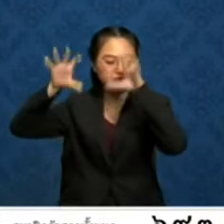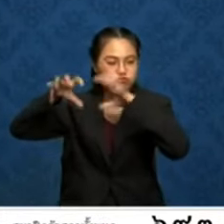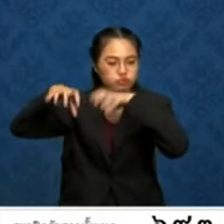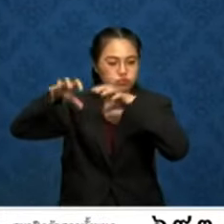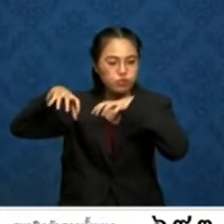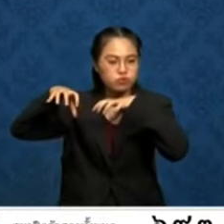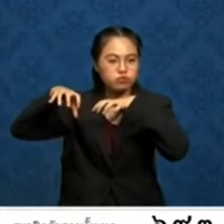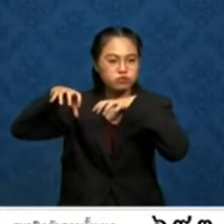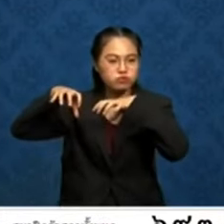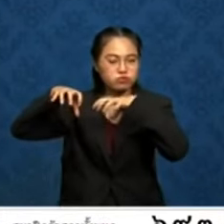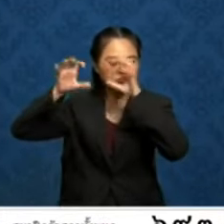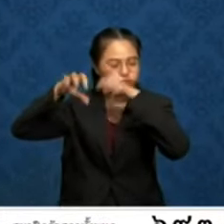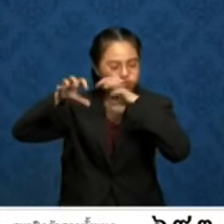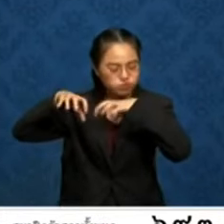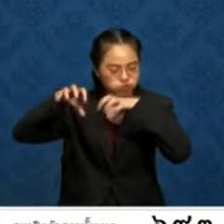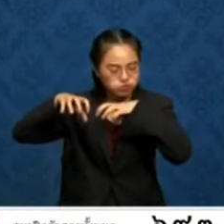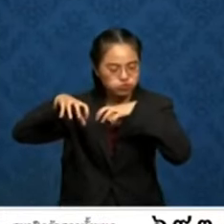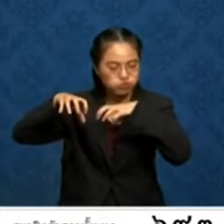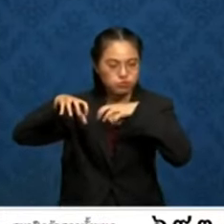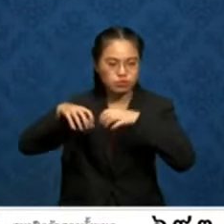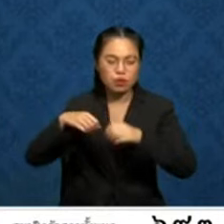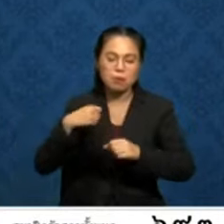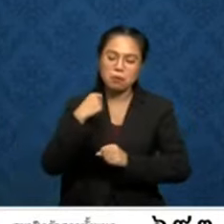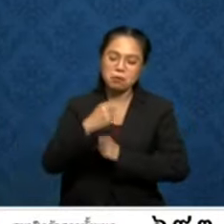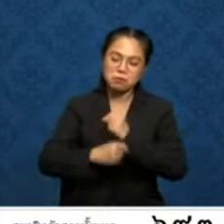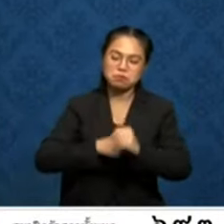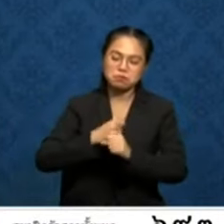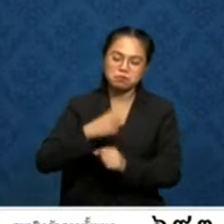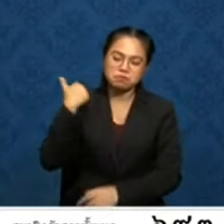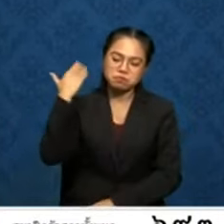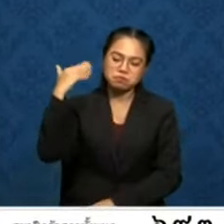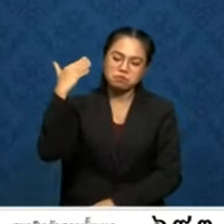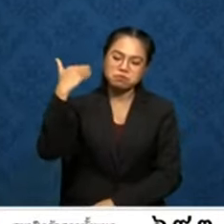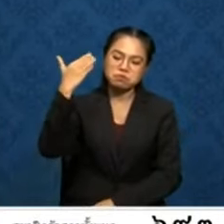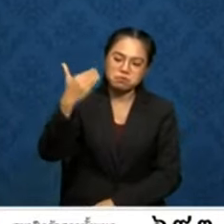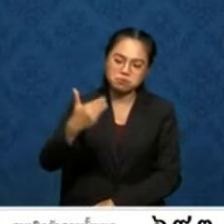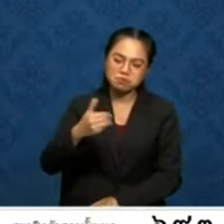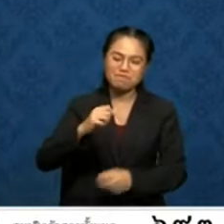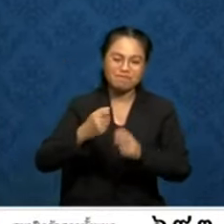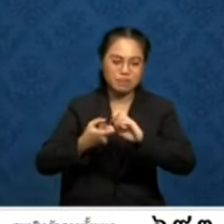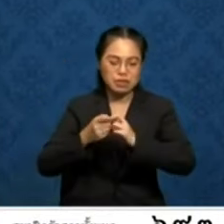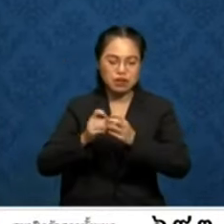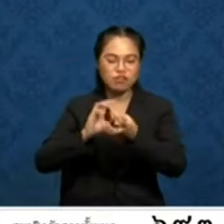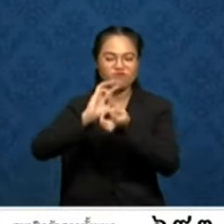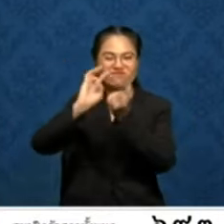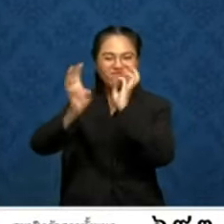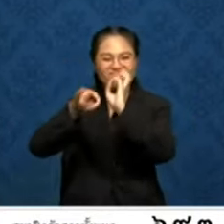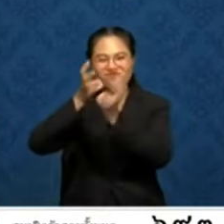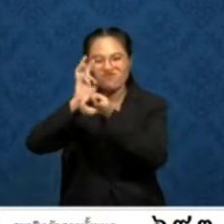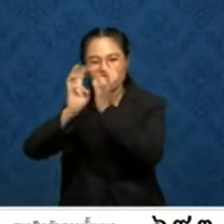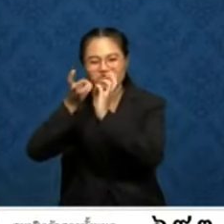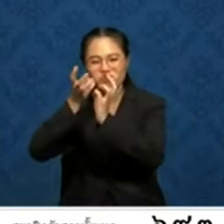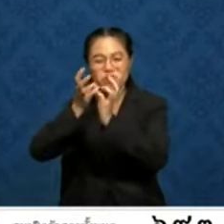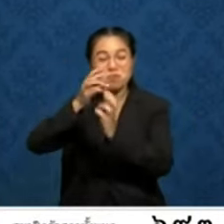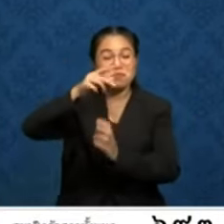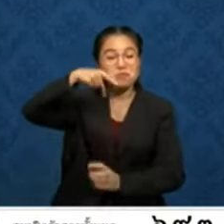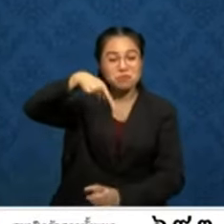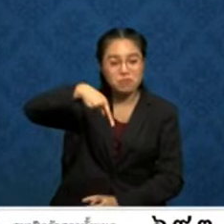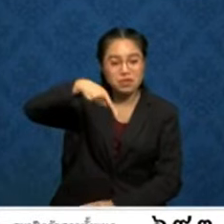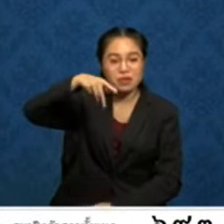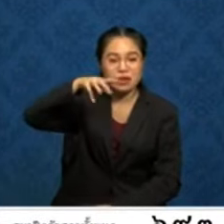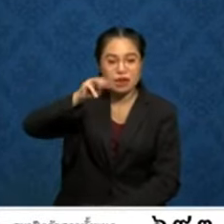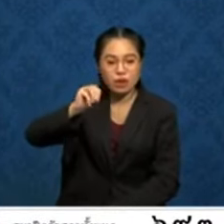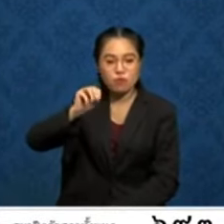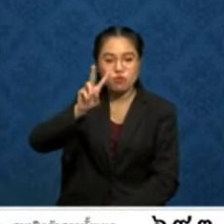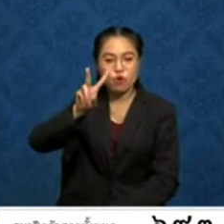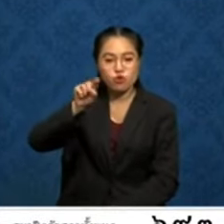นอกจากนี้ในช่วงหลายปีที่ผ่านมาสถานการณ์มลพิษทางอากาศ PM 2.5 ของไทยยัง